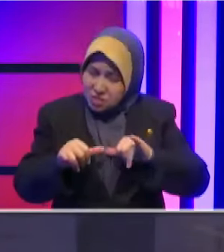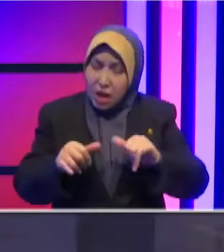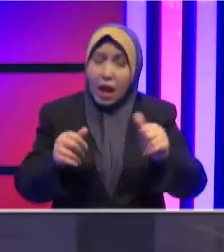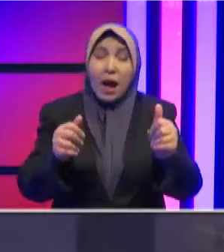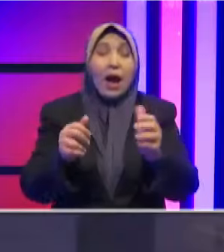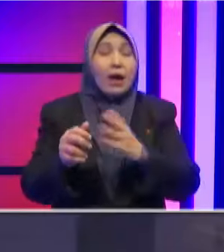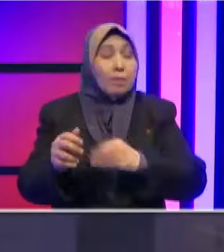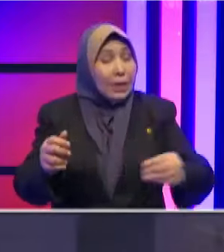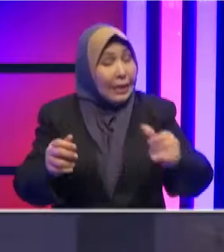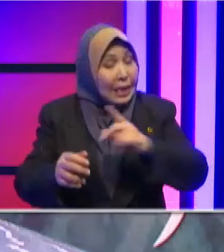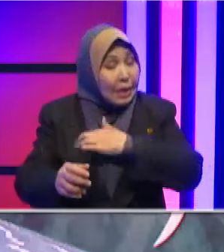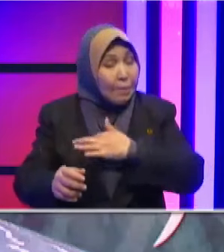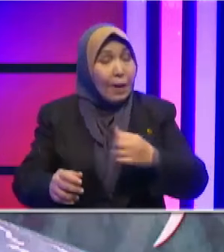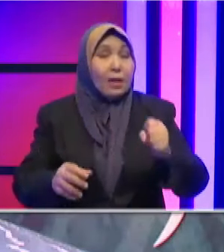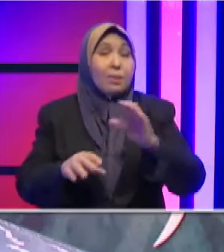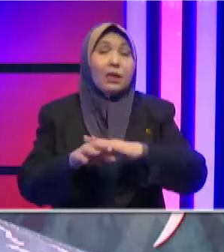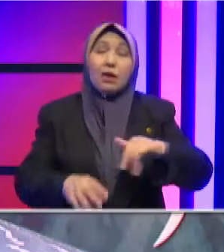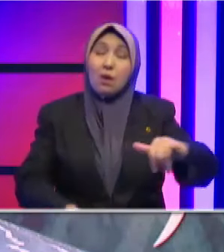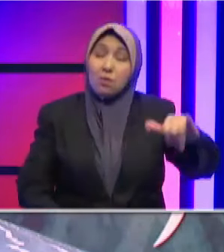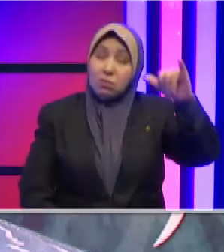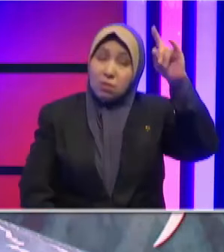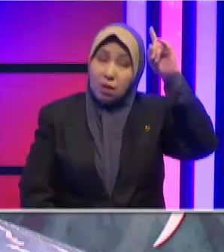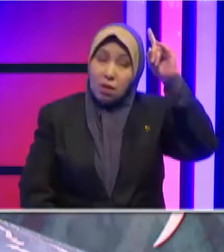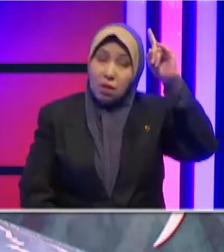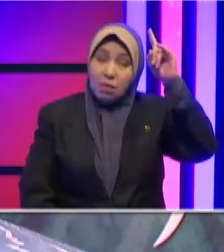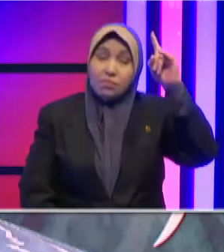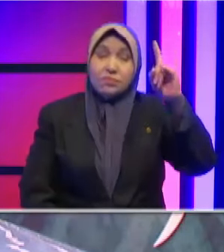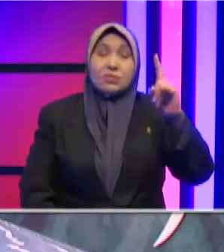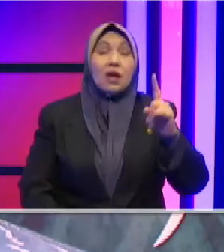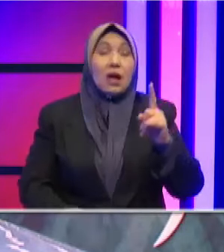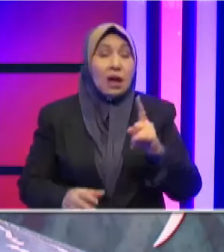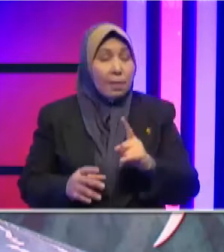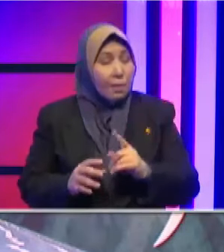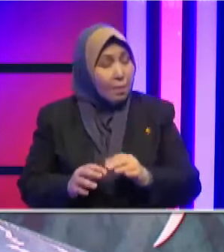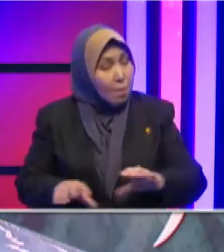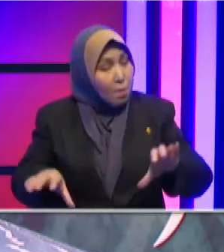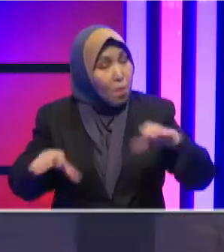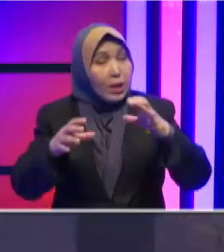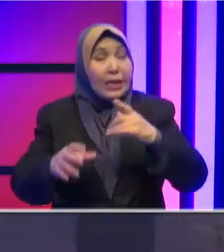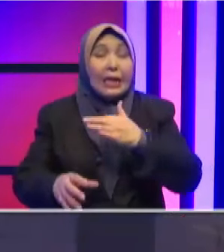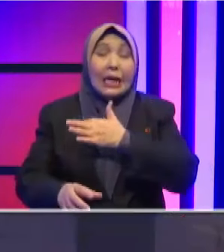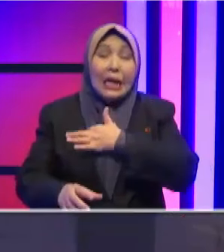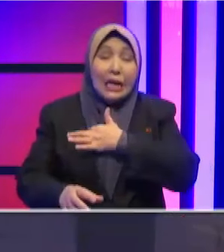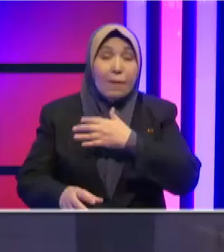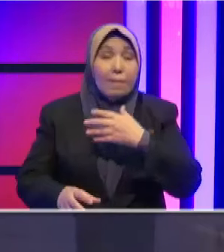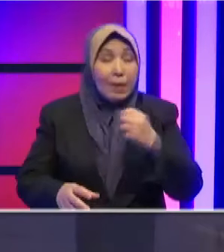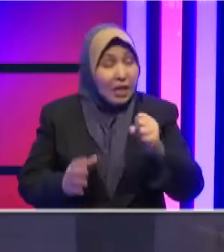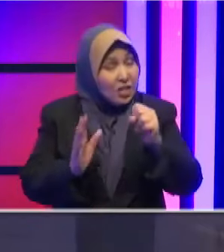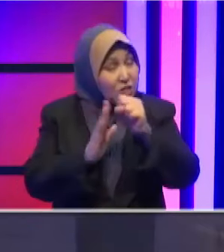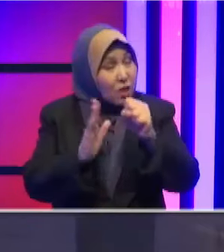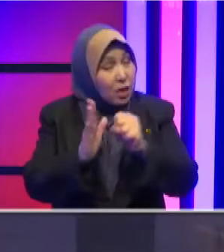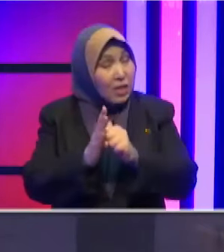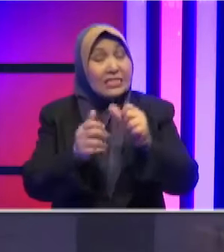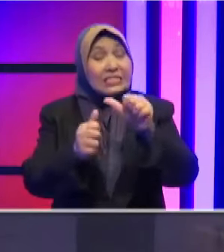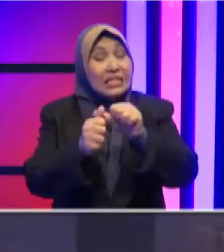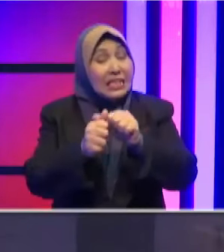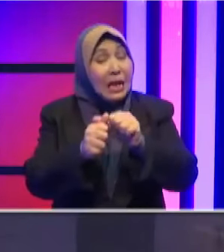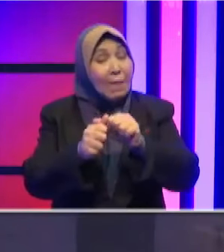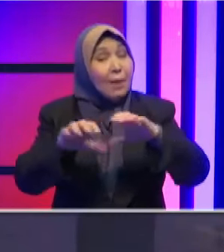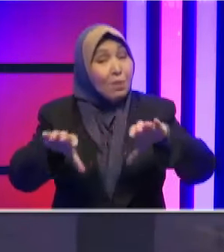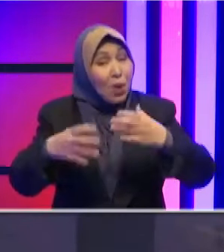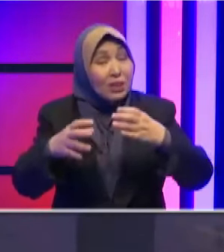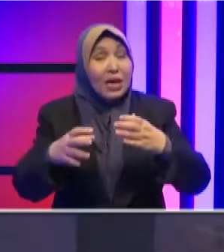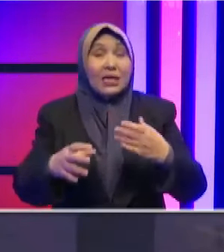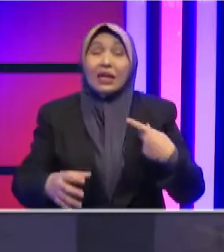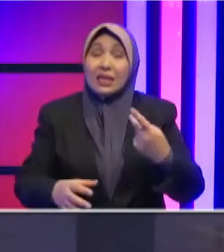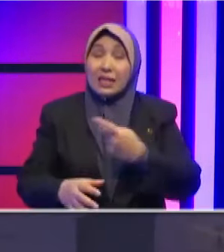Allah subhanahuwata'ala domicile masa ah salep Iman melakukan keimanan syaratnya setiap perbuatan yang kita lakukan